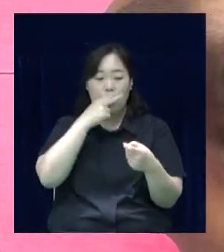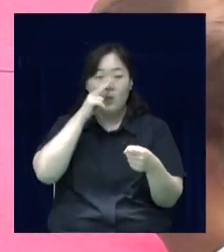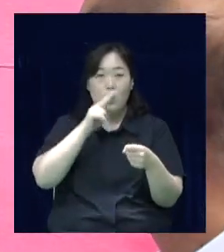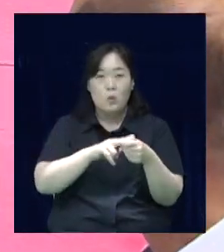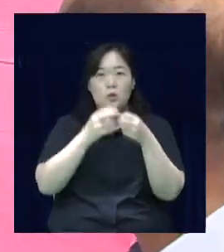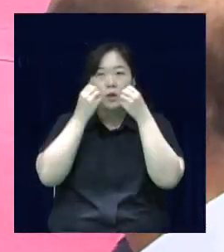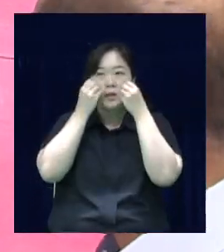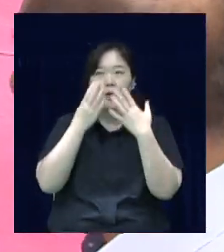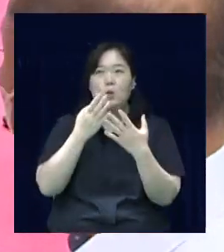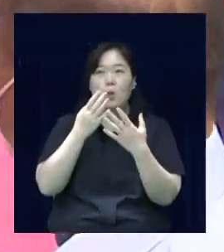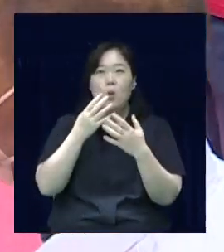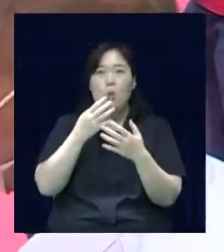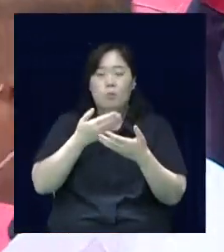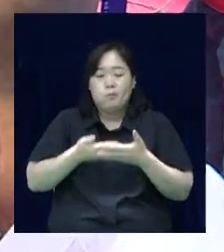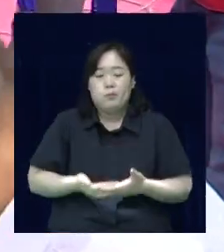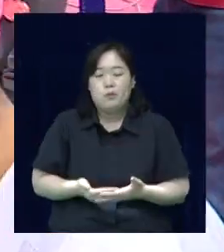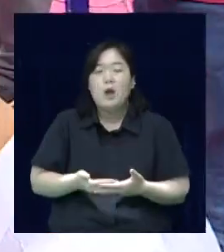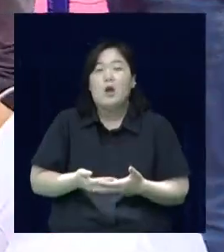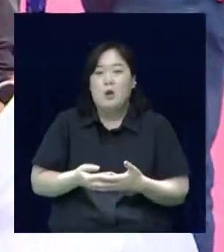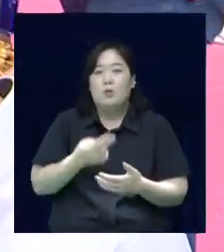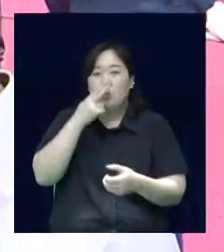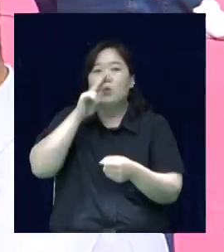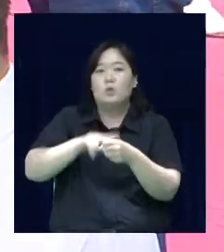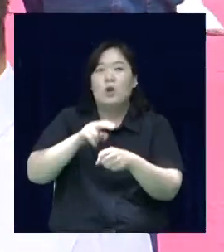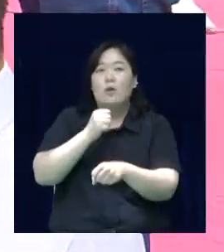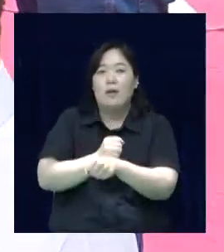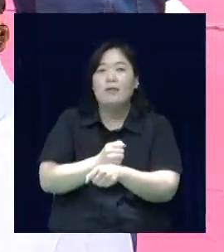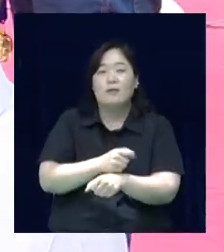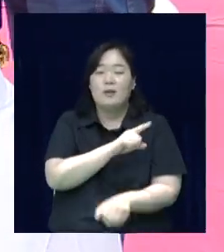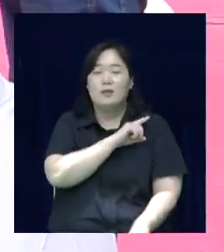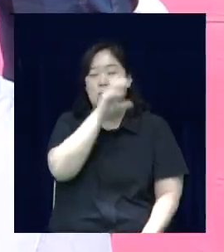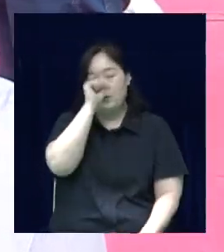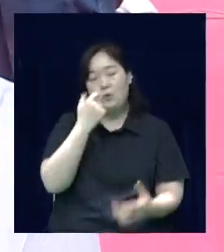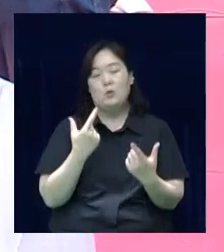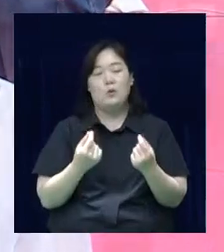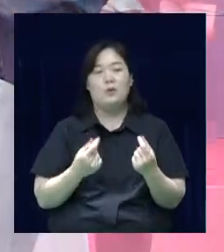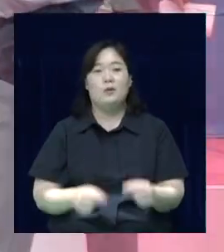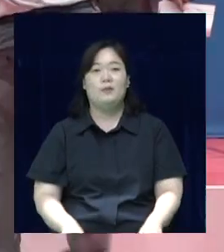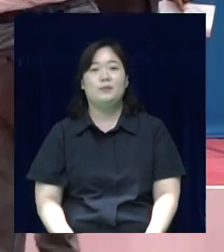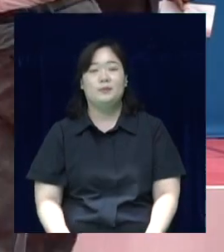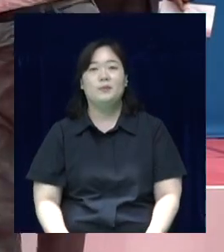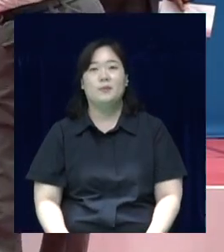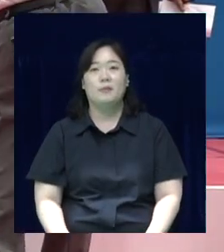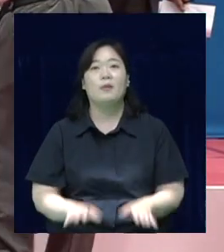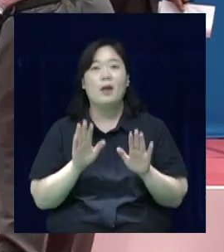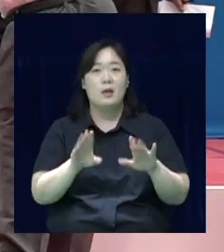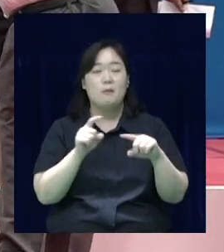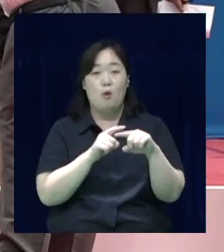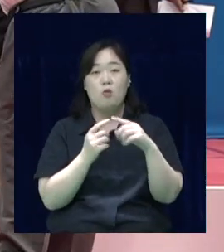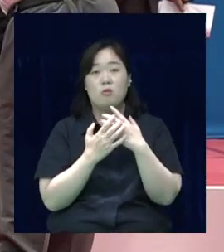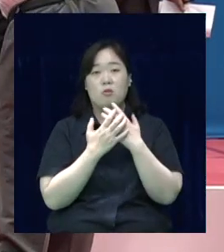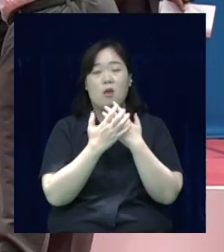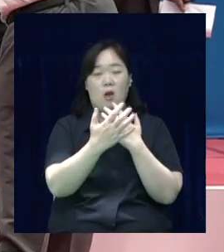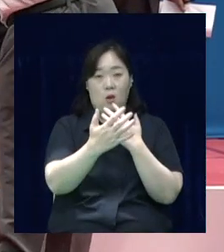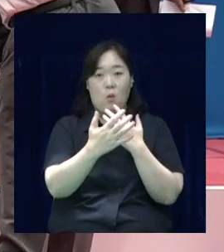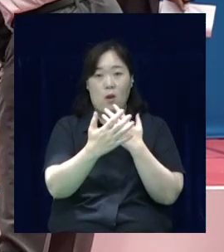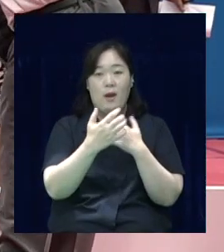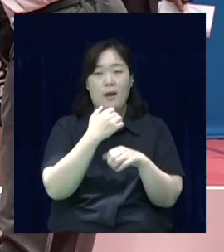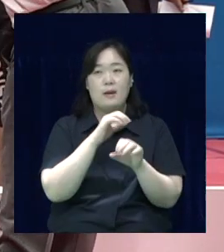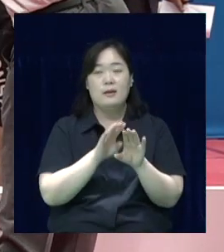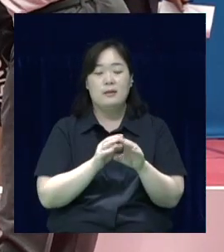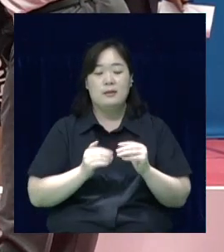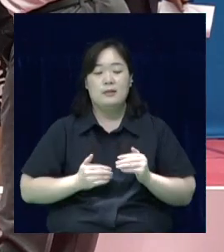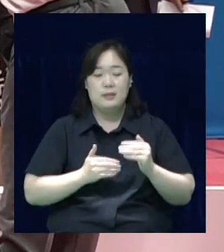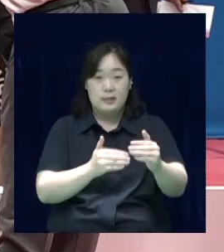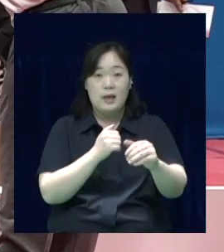신기록을 세울 수 있는 전략으로 가는 것이 가장 바람직하다고 보시면 됩니다. 그렇습니다. 사실 이번 대회를 통해서 이제